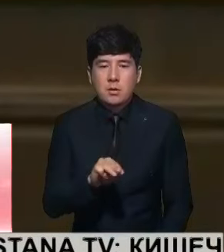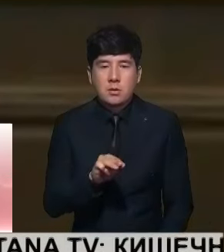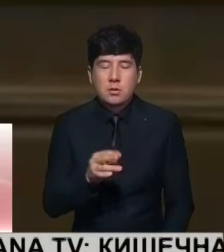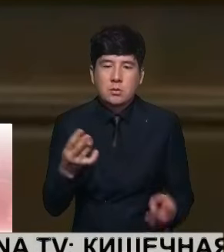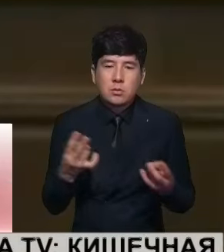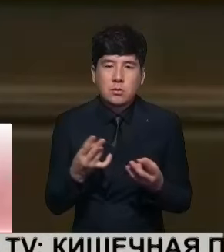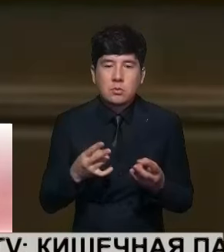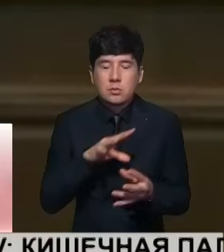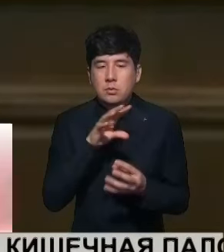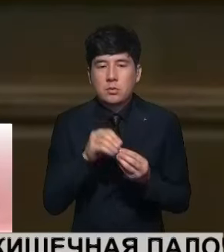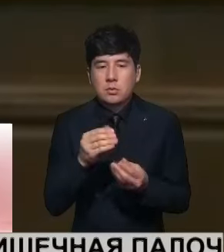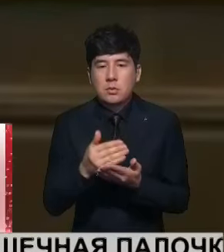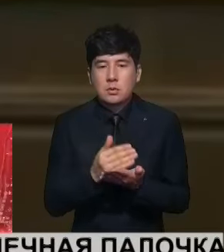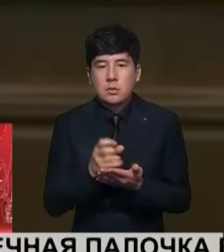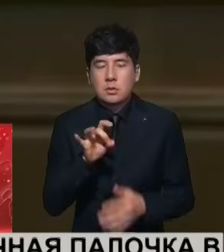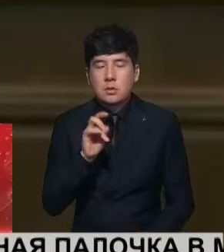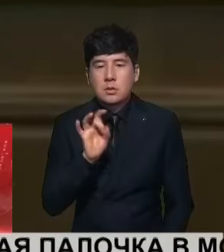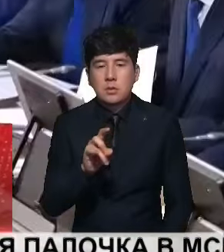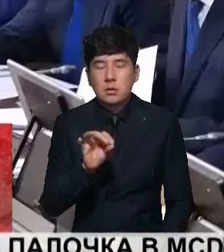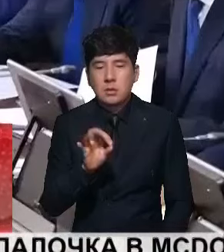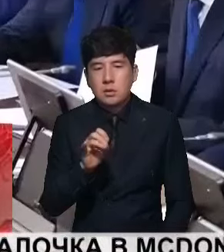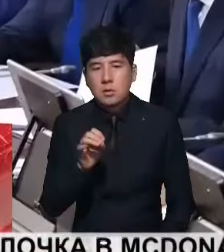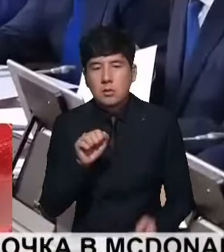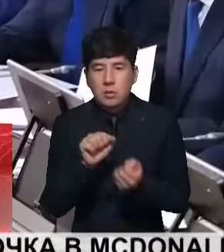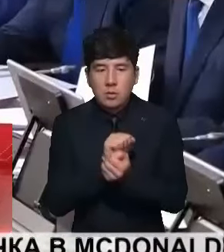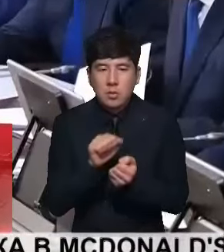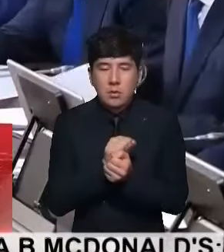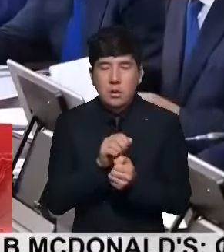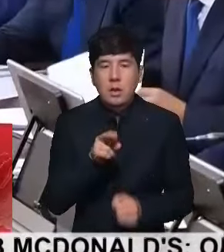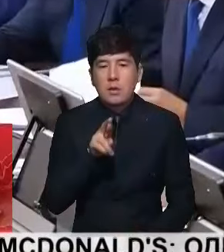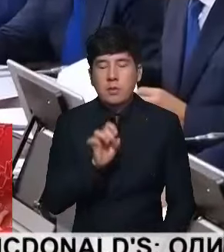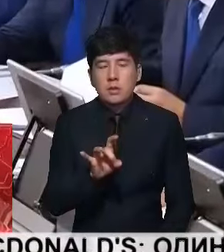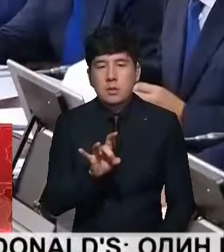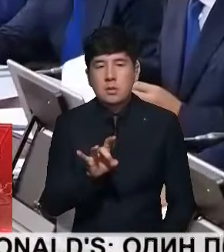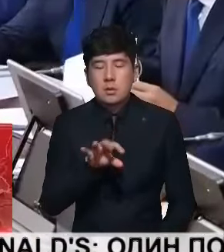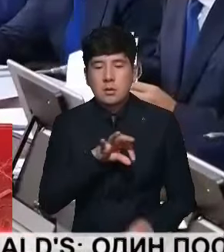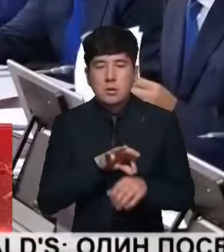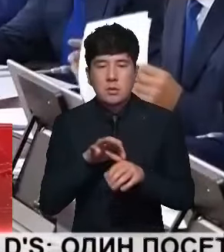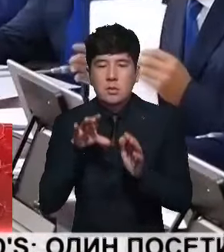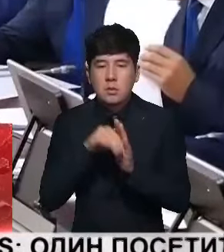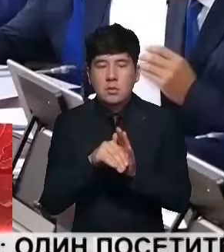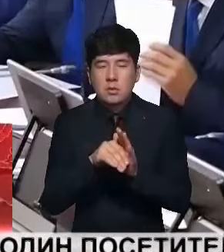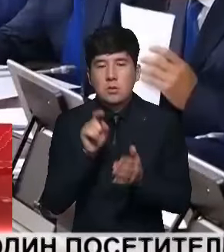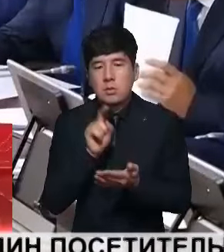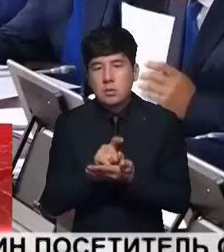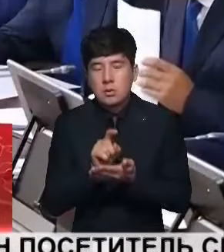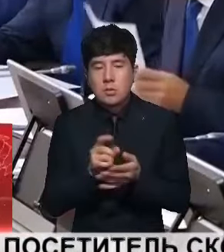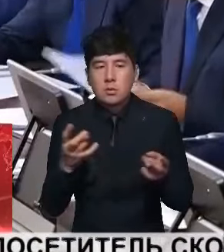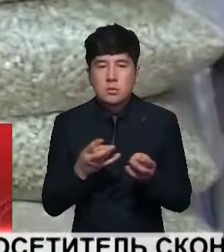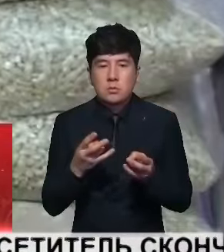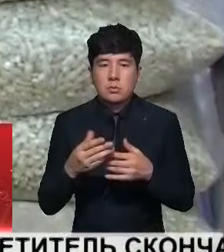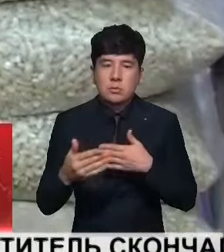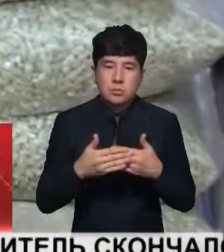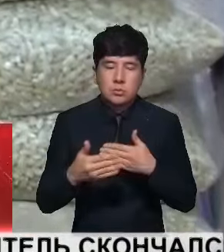обеспечить своевременный вывоз зерна с полей. Его просушка и засыпку на элеваторы. Все хлебоприемные предприятия должны перейти на бесперебойный режим